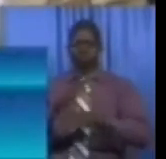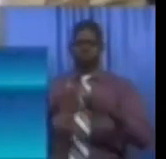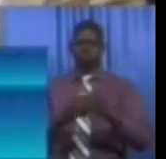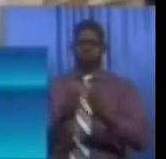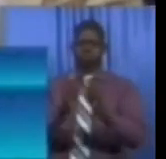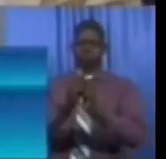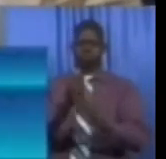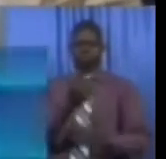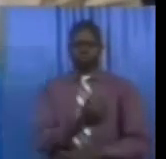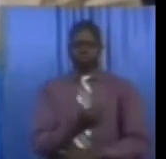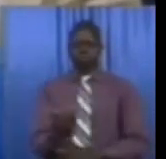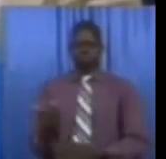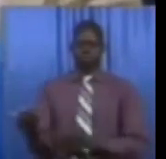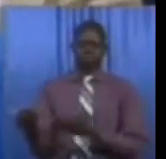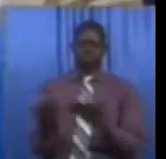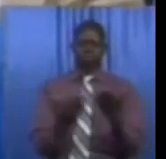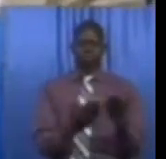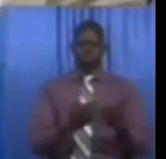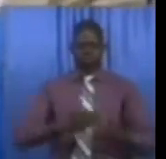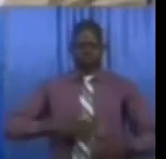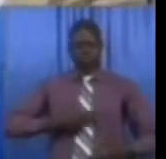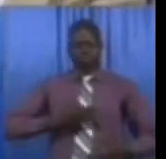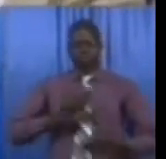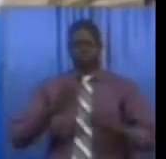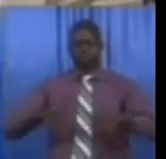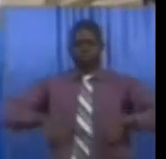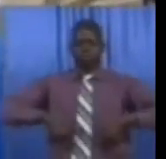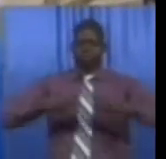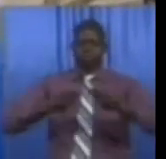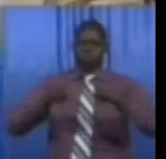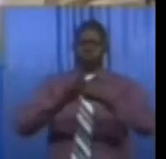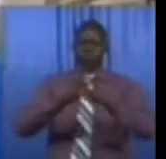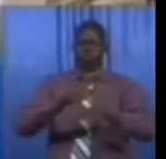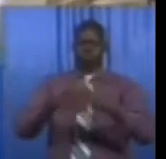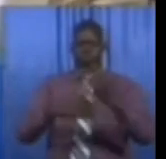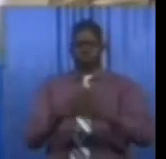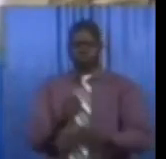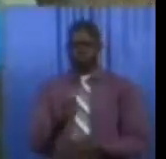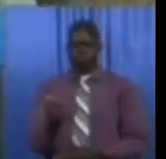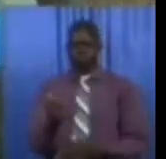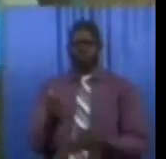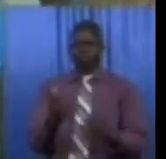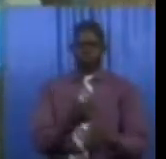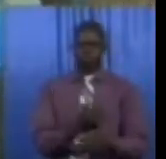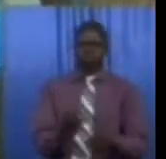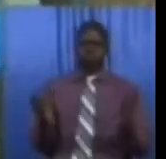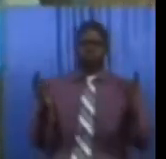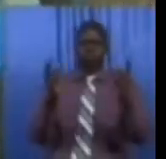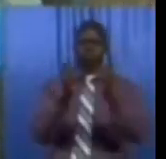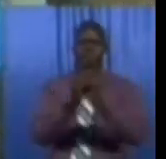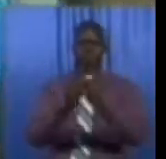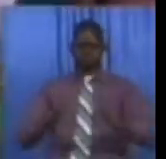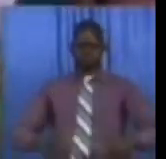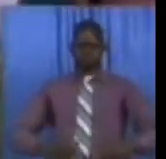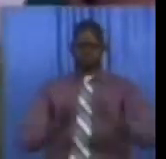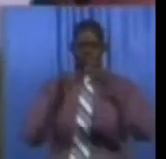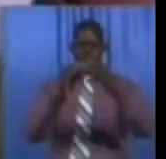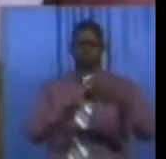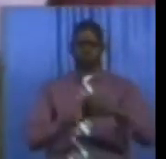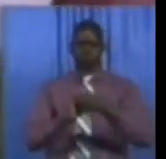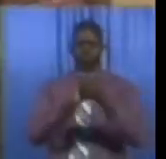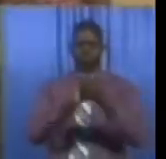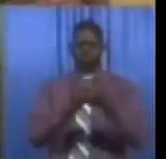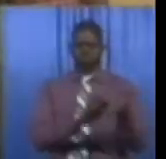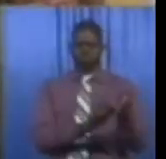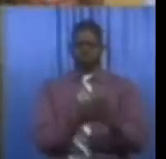enfants pour les apporter la joie de vivre comme tous les enfants que nous croisons dans la rue. Ce geste de solidarité